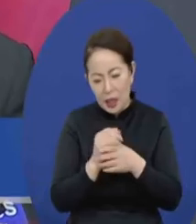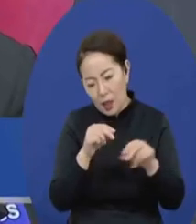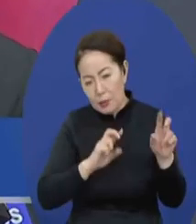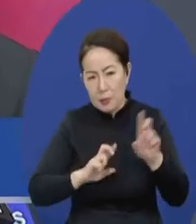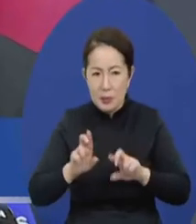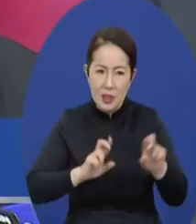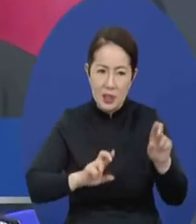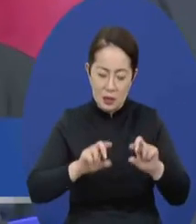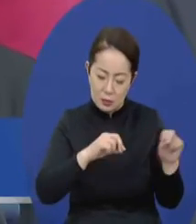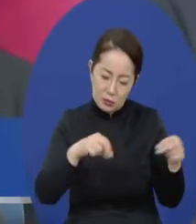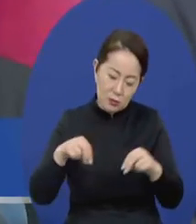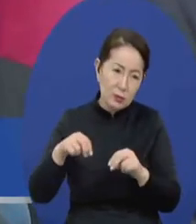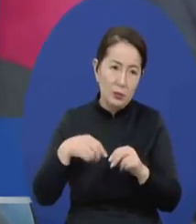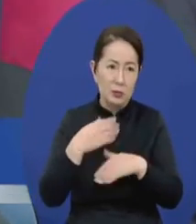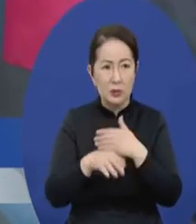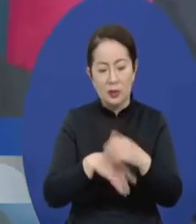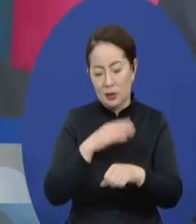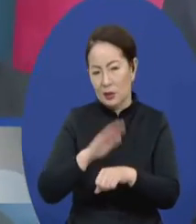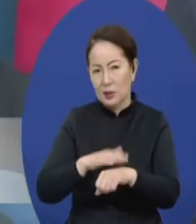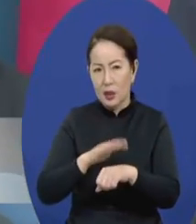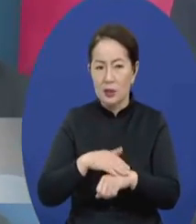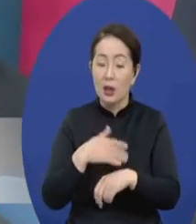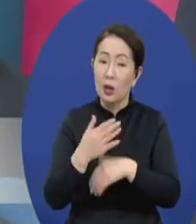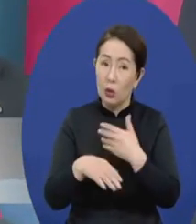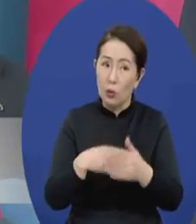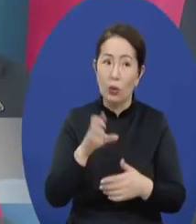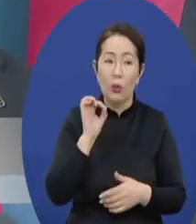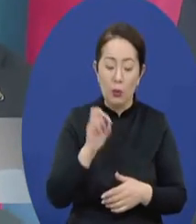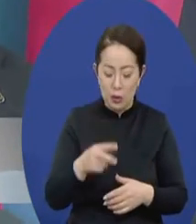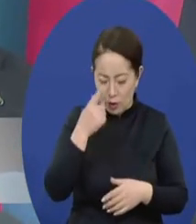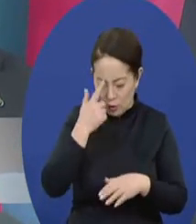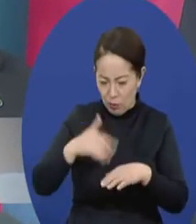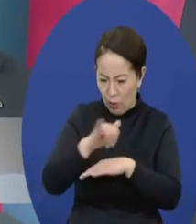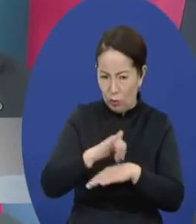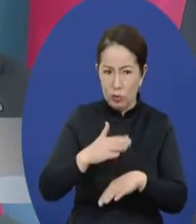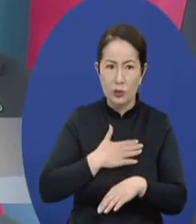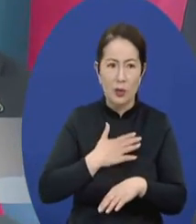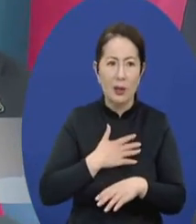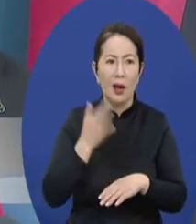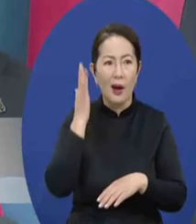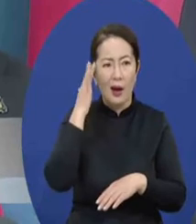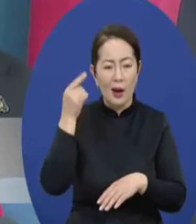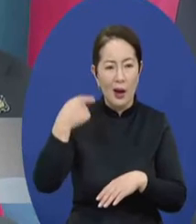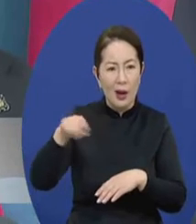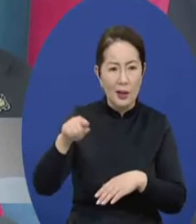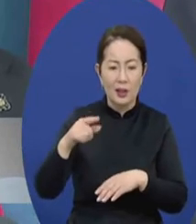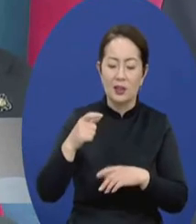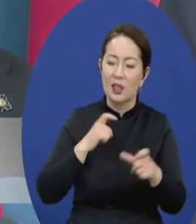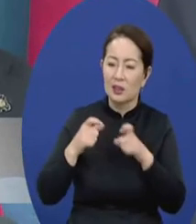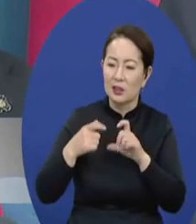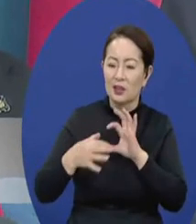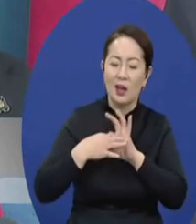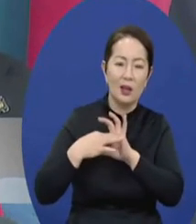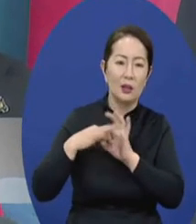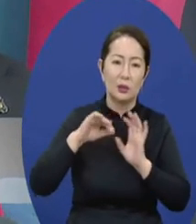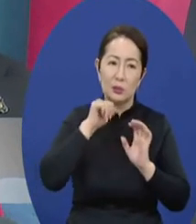одоо ингээд цааш нь засаад явчихад явчвал Монгол улс гаднаас эдийн засгийн хувьд